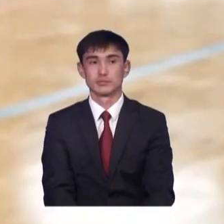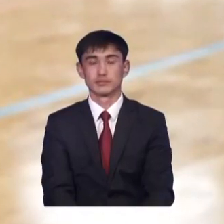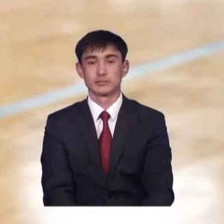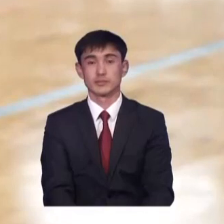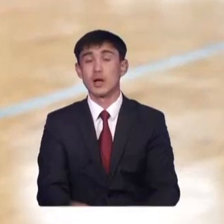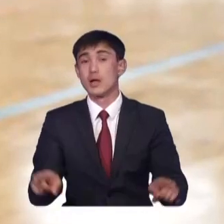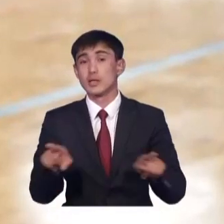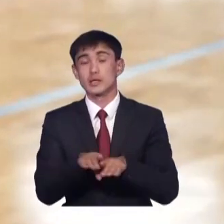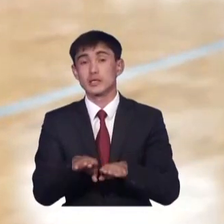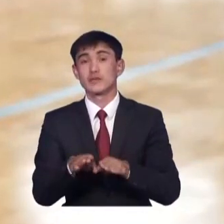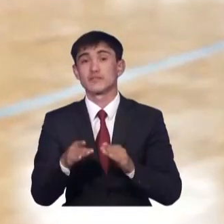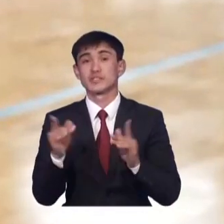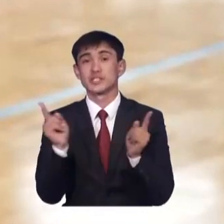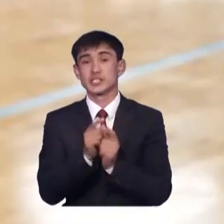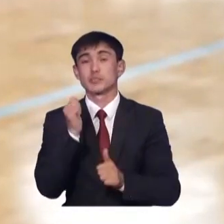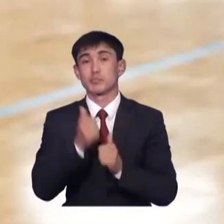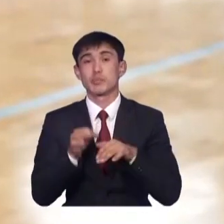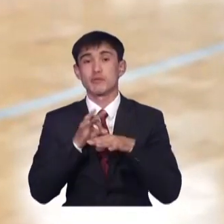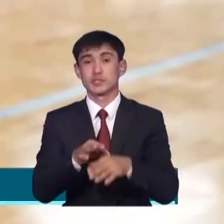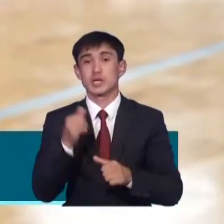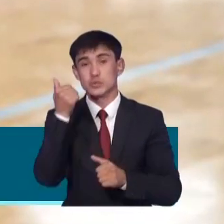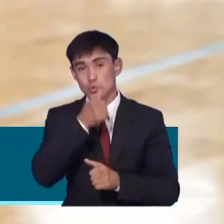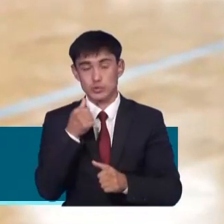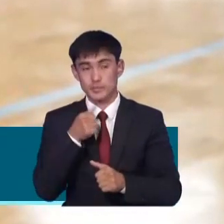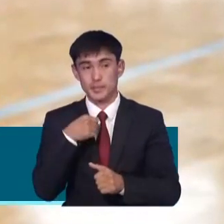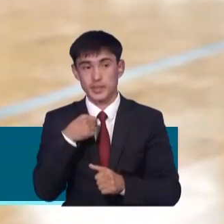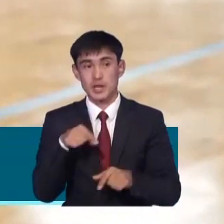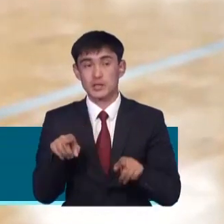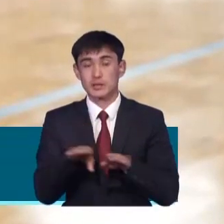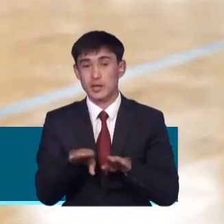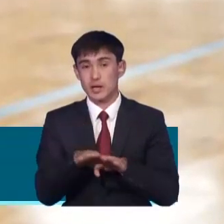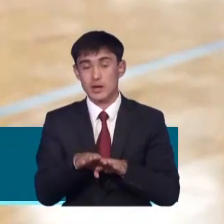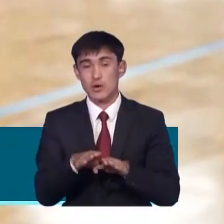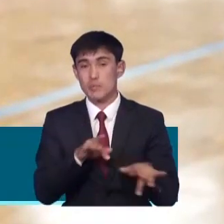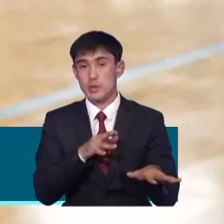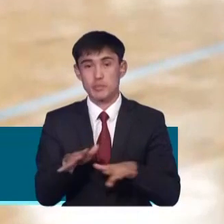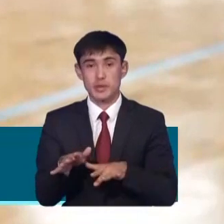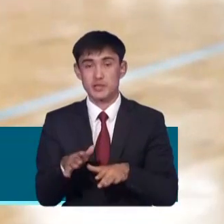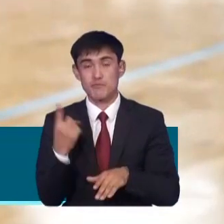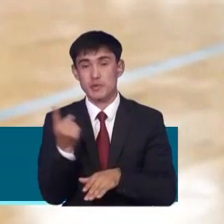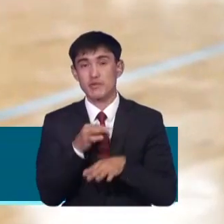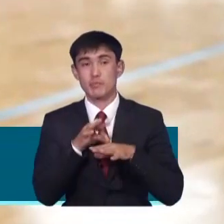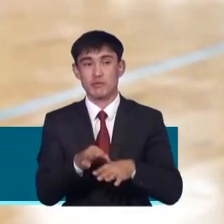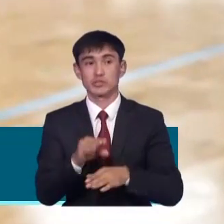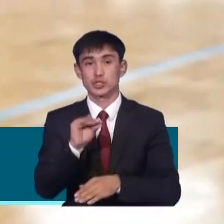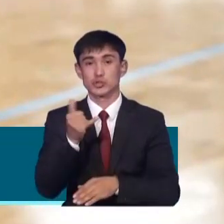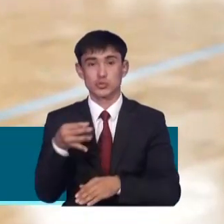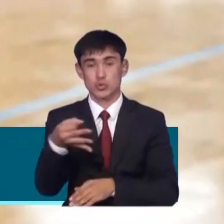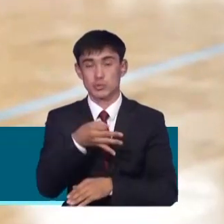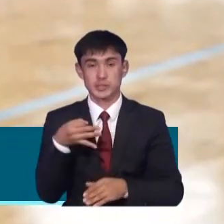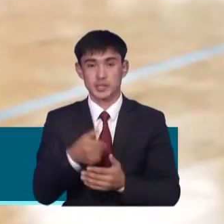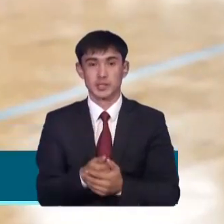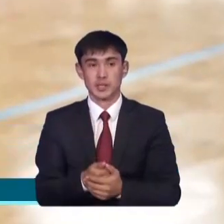Такие встречи проводятся ежегодно, но нужно отметить, что такое мероприятие впервые проводится в ЖТСУйской